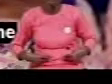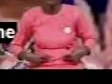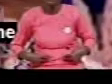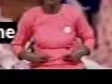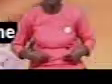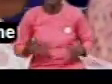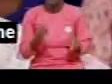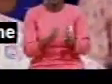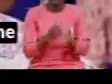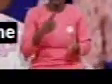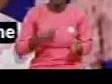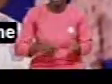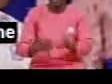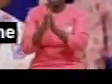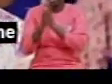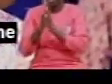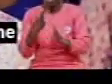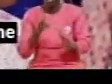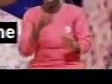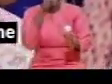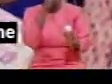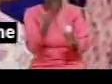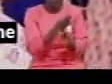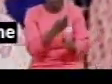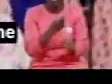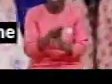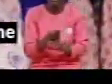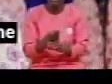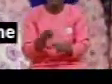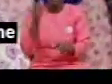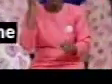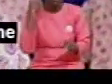La prière de foi est faite pour moi.